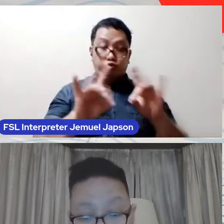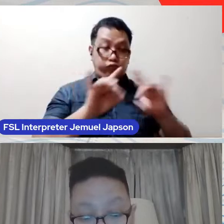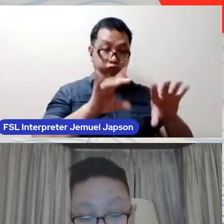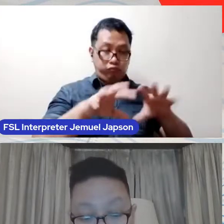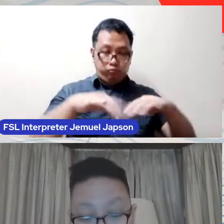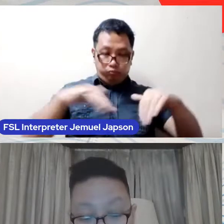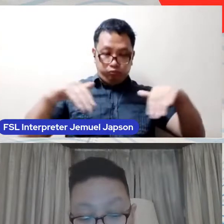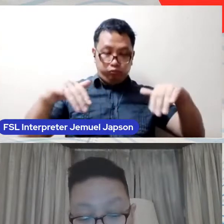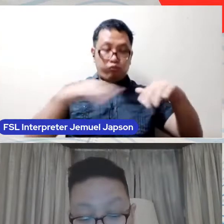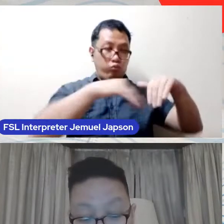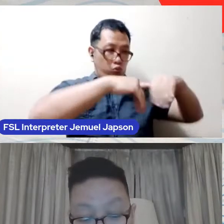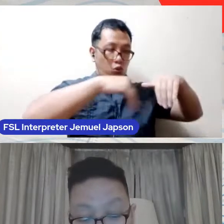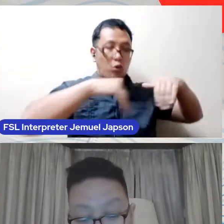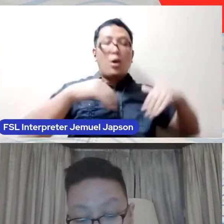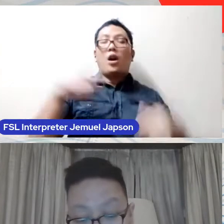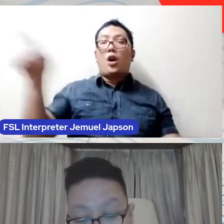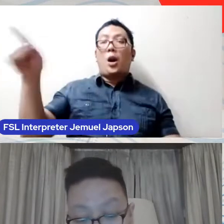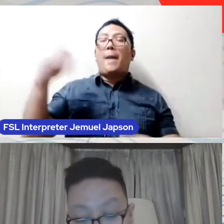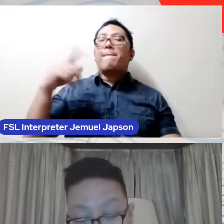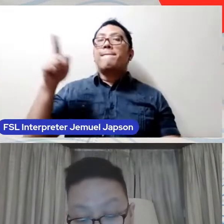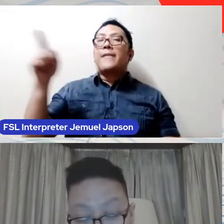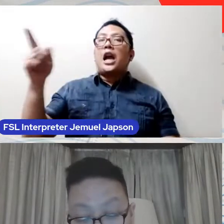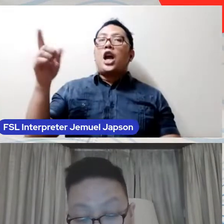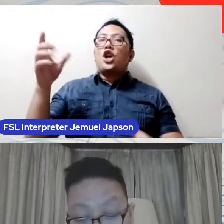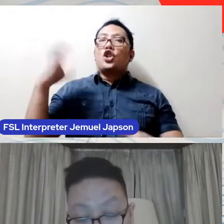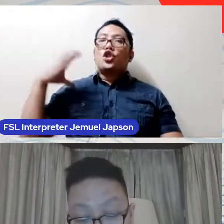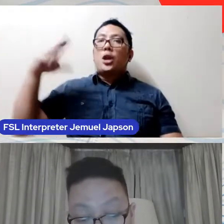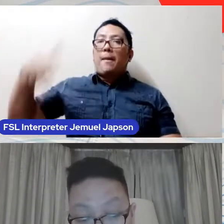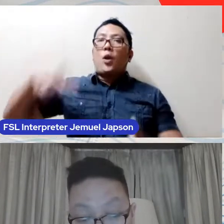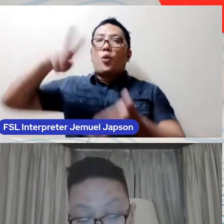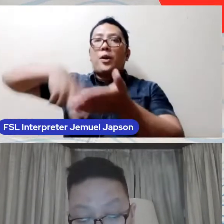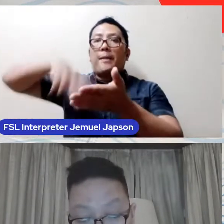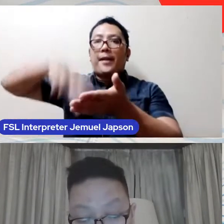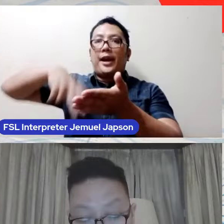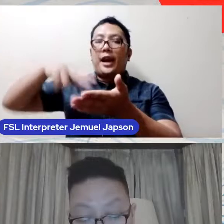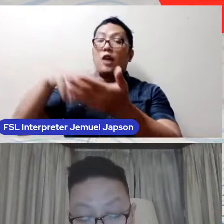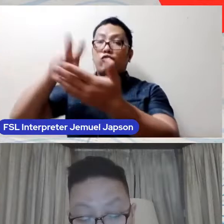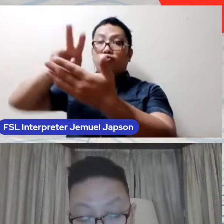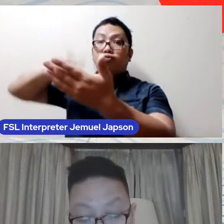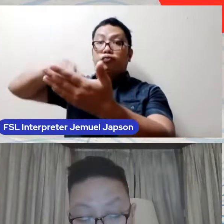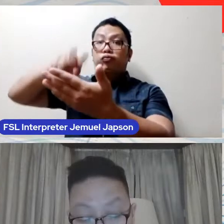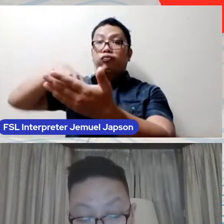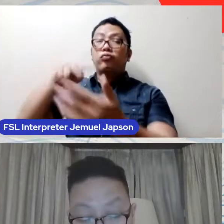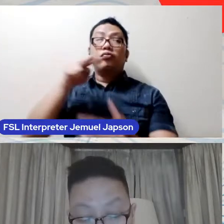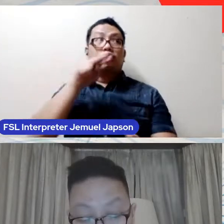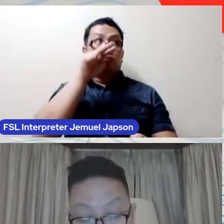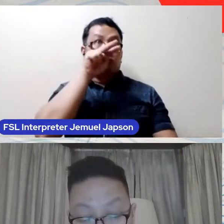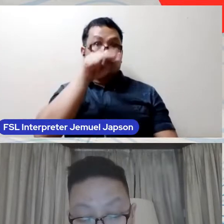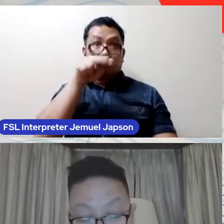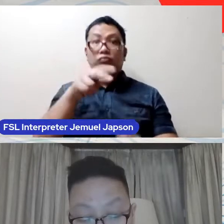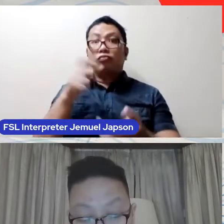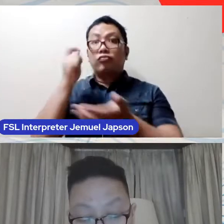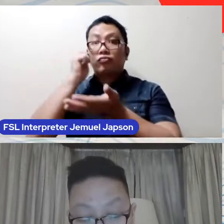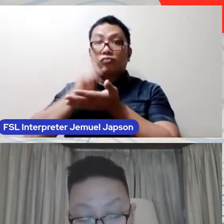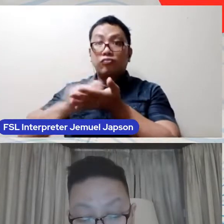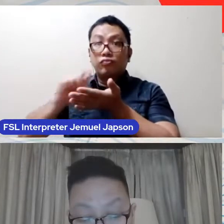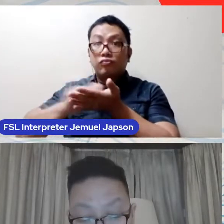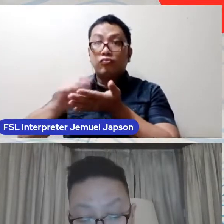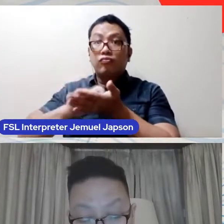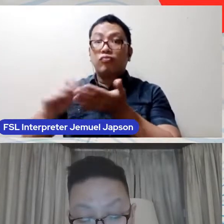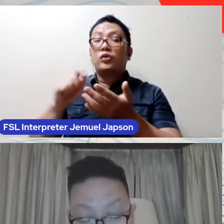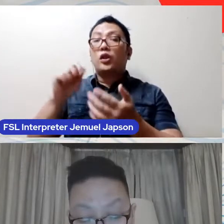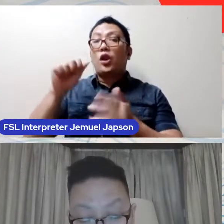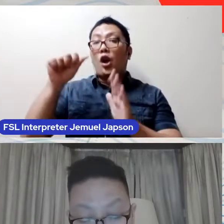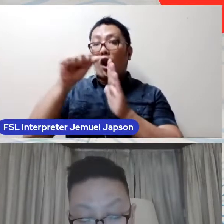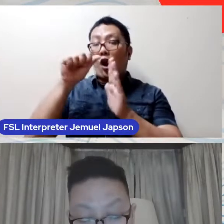magbabasa na po ang chairperson ng mga balota. Habang nagbabasa siya, nakatutok naman ng secretary sa audit return, ang third